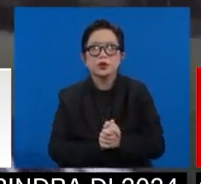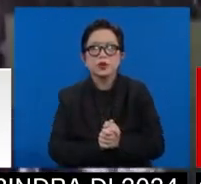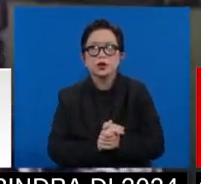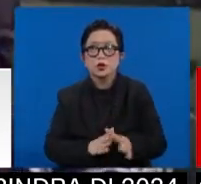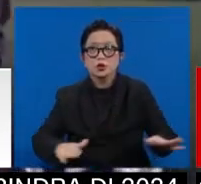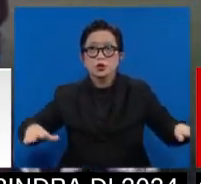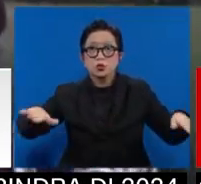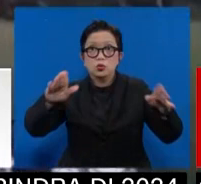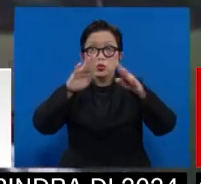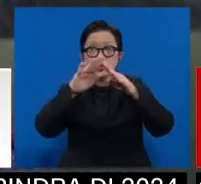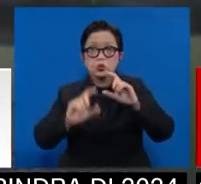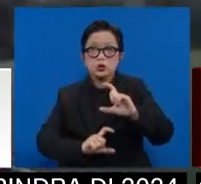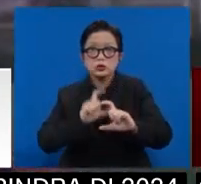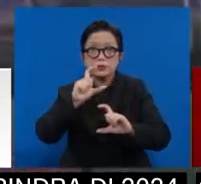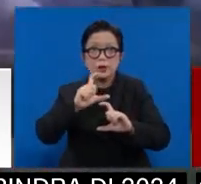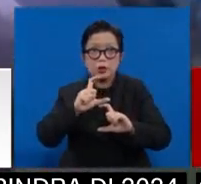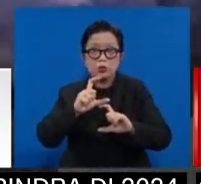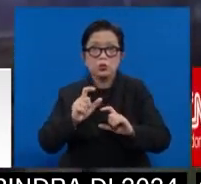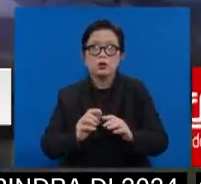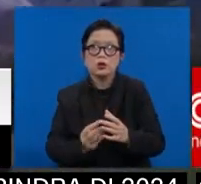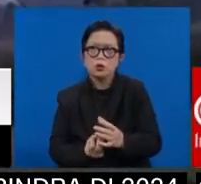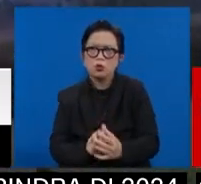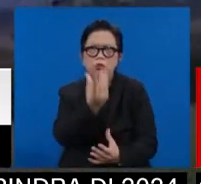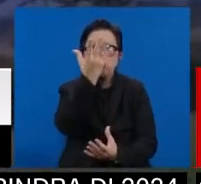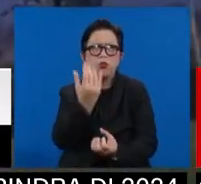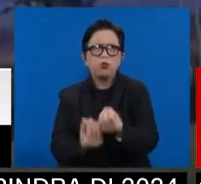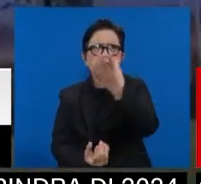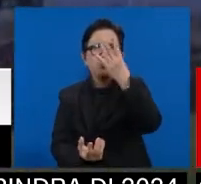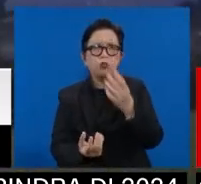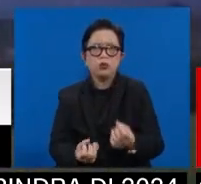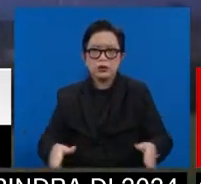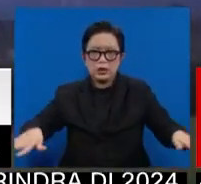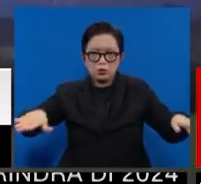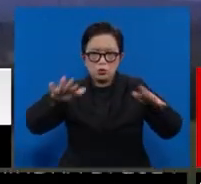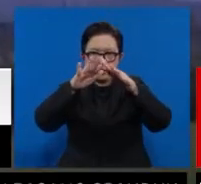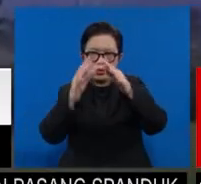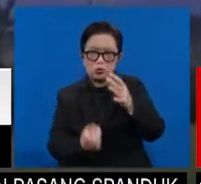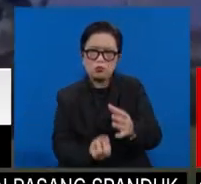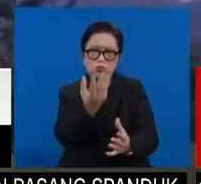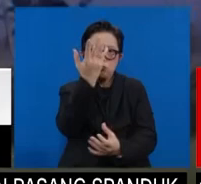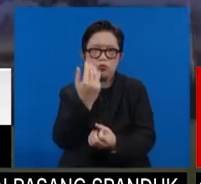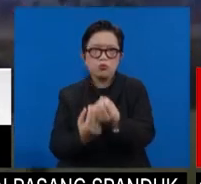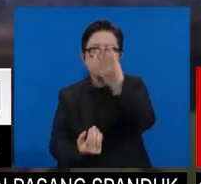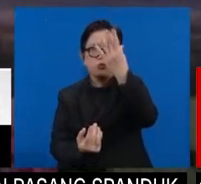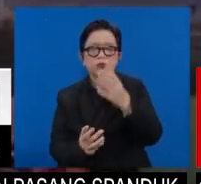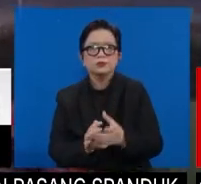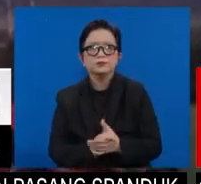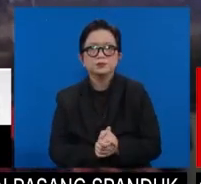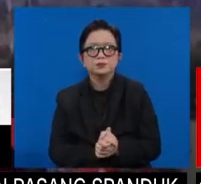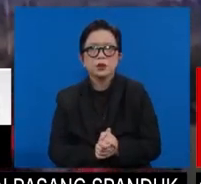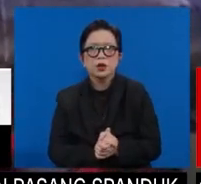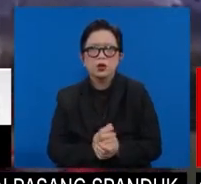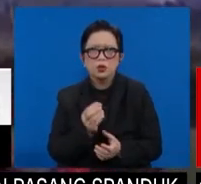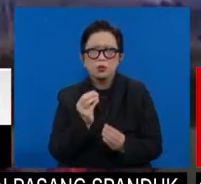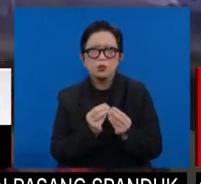Timur mengalami erupsi dengan mengeluarkan awan panas guguran. Kepulan asap hitam